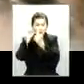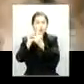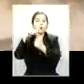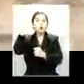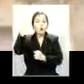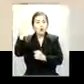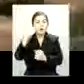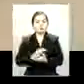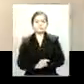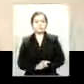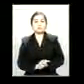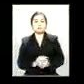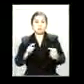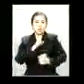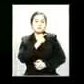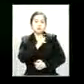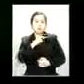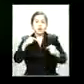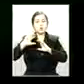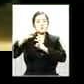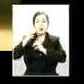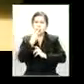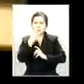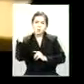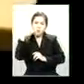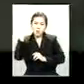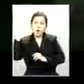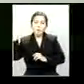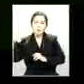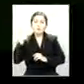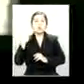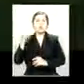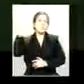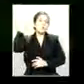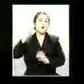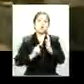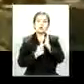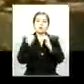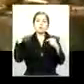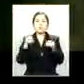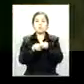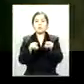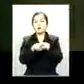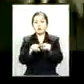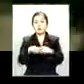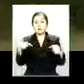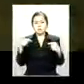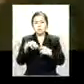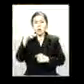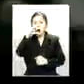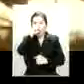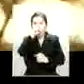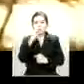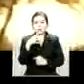ำเสนอเรื่องราวของศาสนาในสื่อมีให้เห็นบ่อยครั้งดังที่เคยเกิดขึ้นกับภาพยนตร์เรื่อง The Da Vinci Code รหัสลับระทึกโล